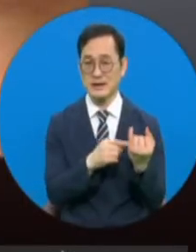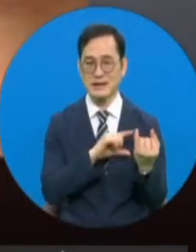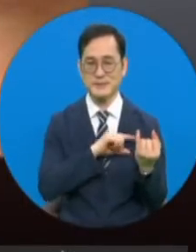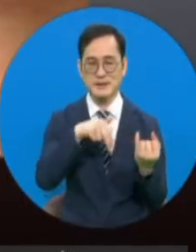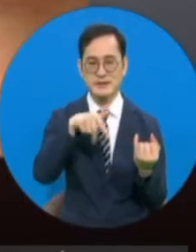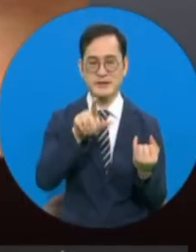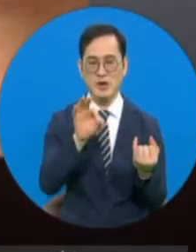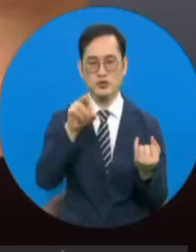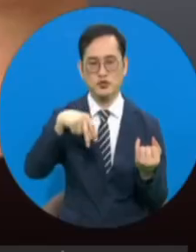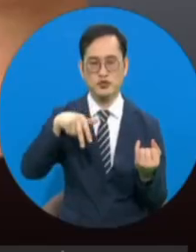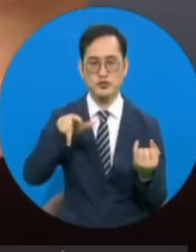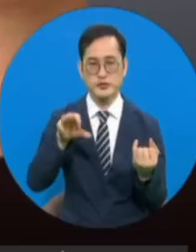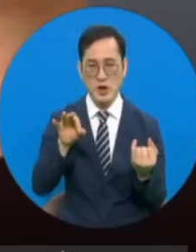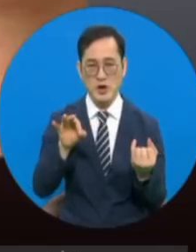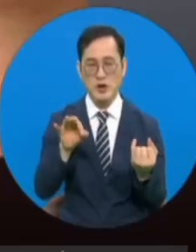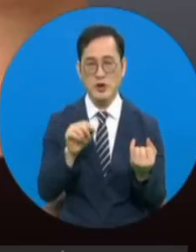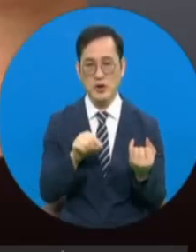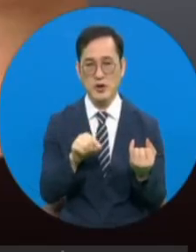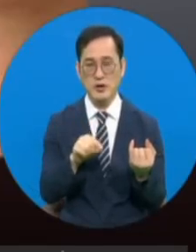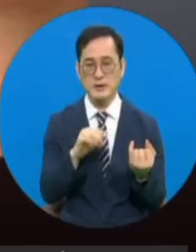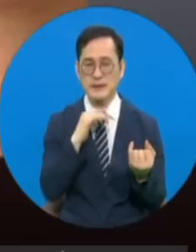신상이 공개됐습니다 만 23살인데